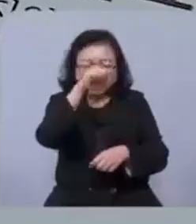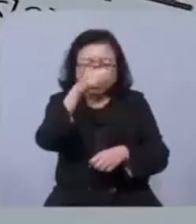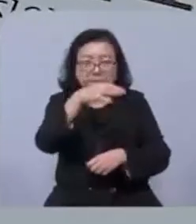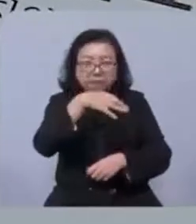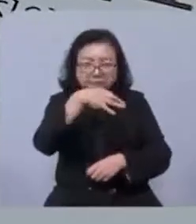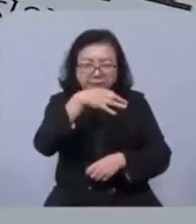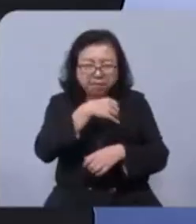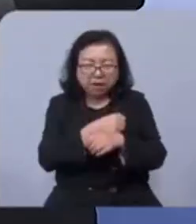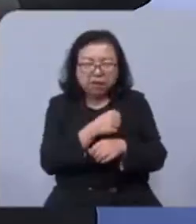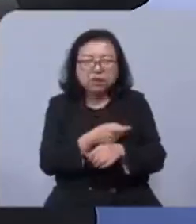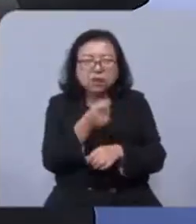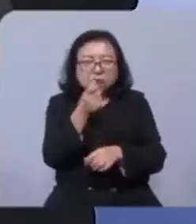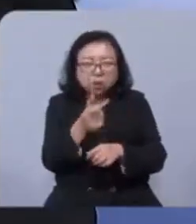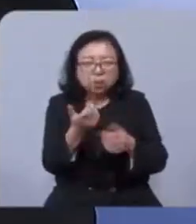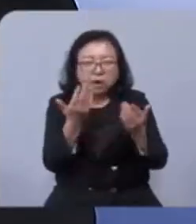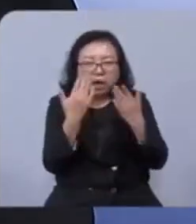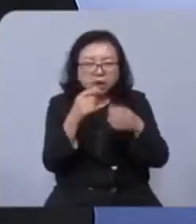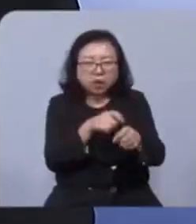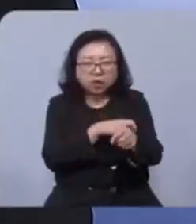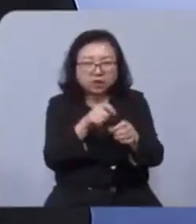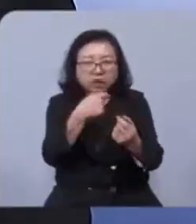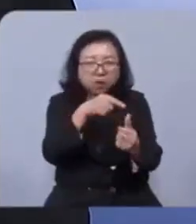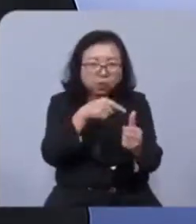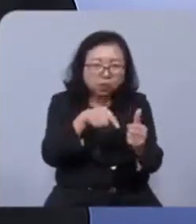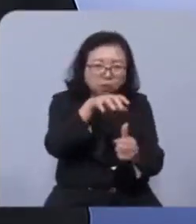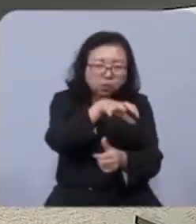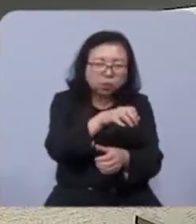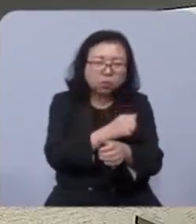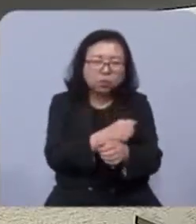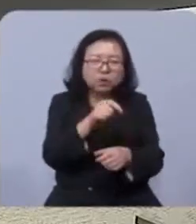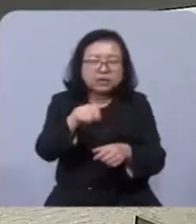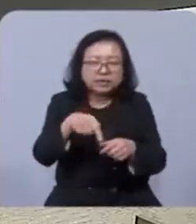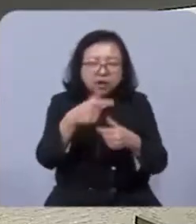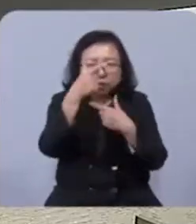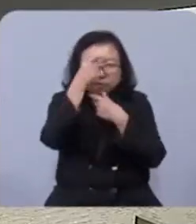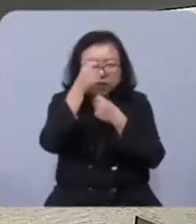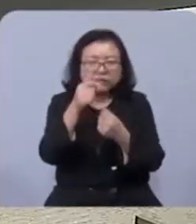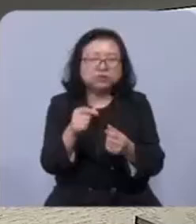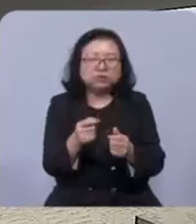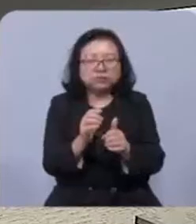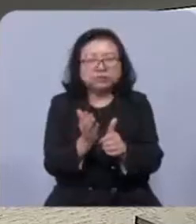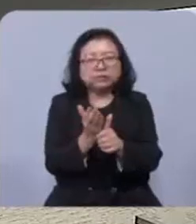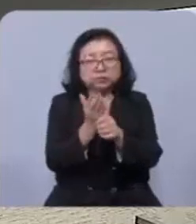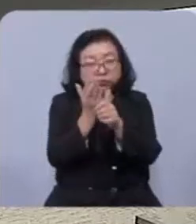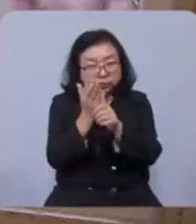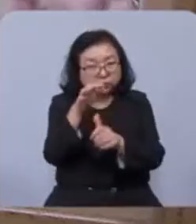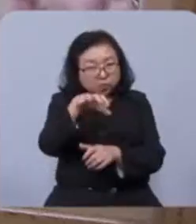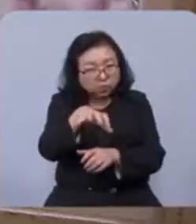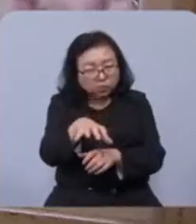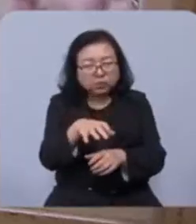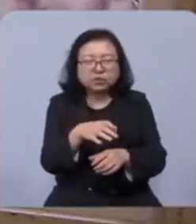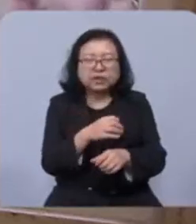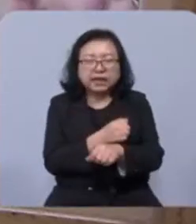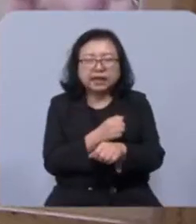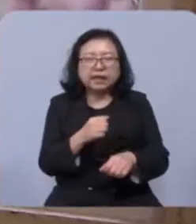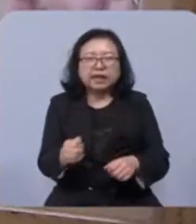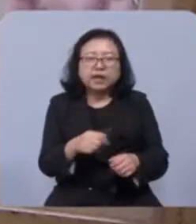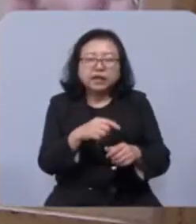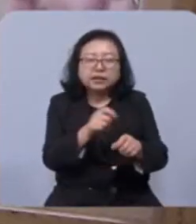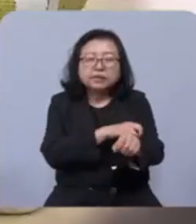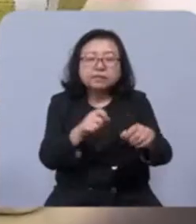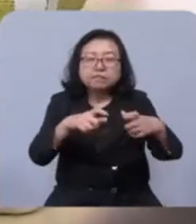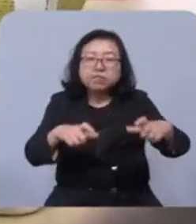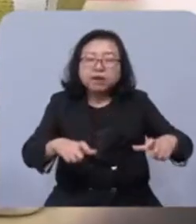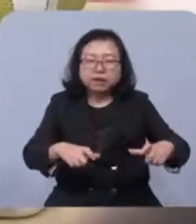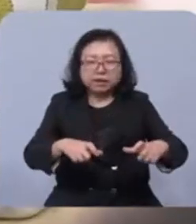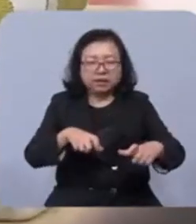소규모 학교 특화 교육과정 운영과 지역산업 맞춤형 인재육성 사업 등을 추진할 계획입니다 교육 발전 특구는